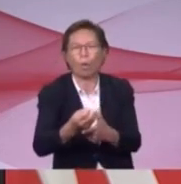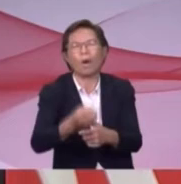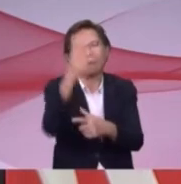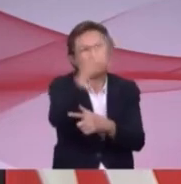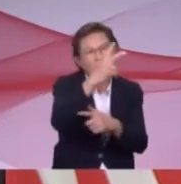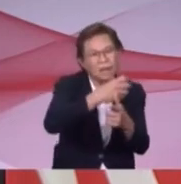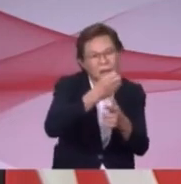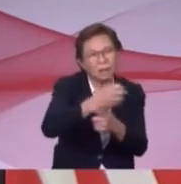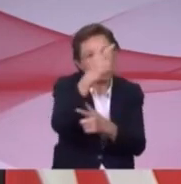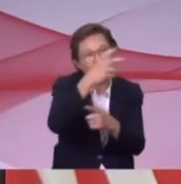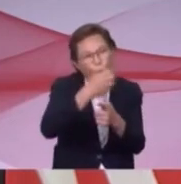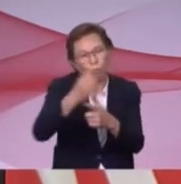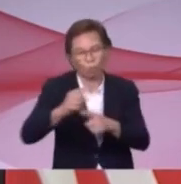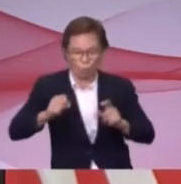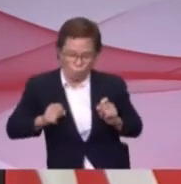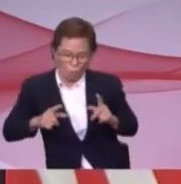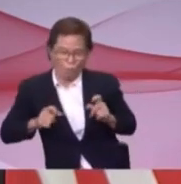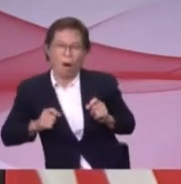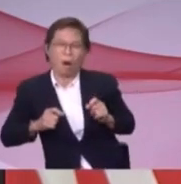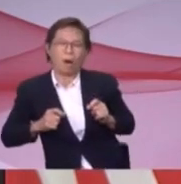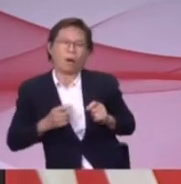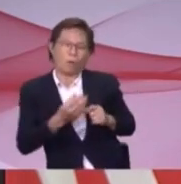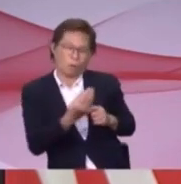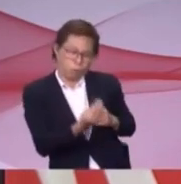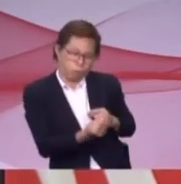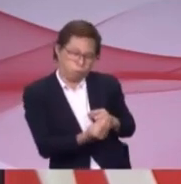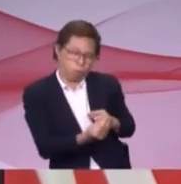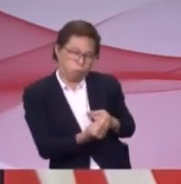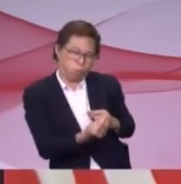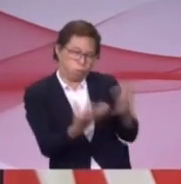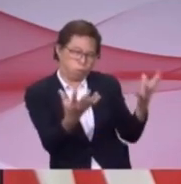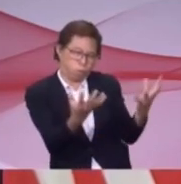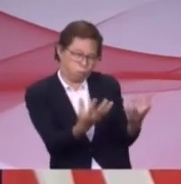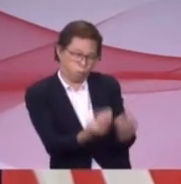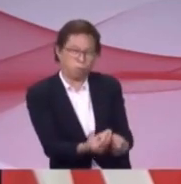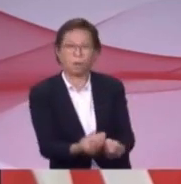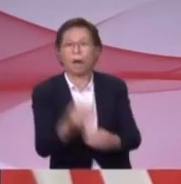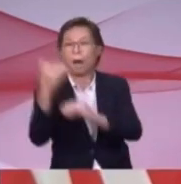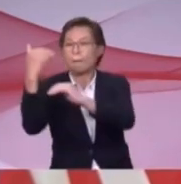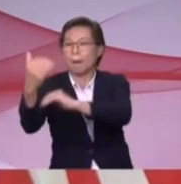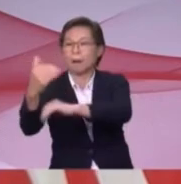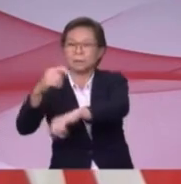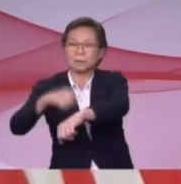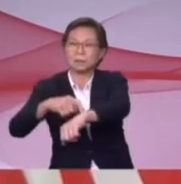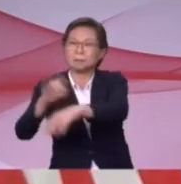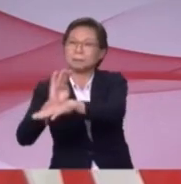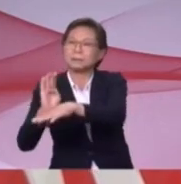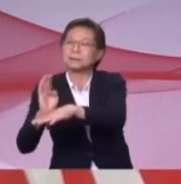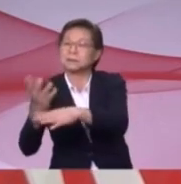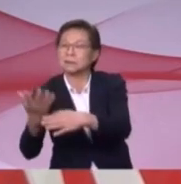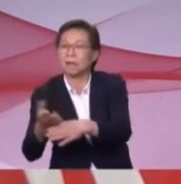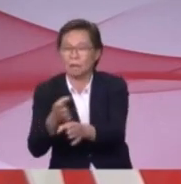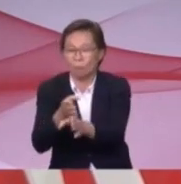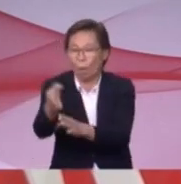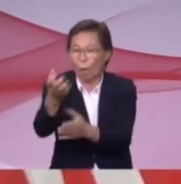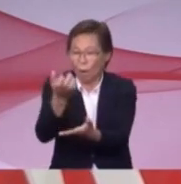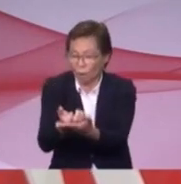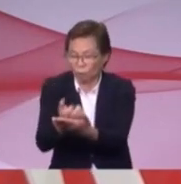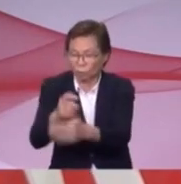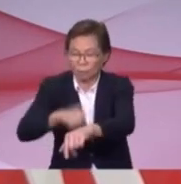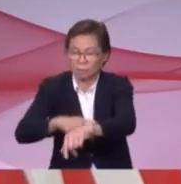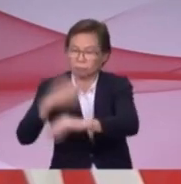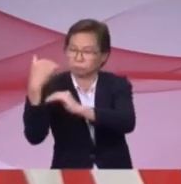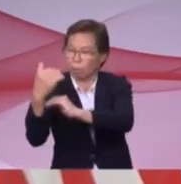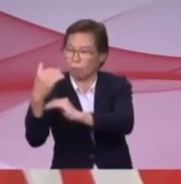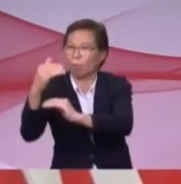kerajaan ataupun swasta. Yang kedua, untuk menghadkan masa operasi sektor ekonomi.